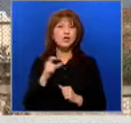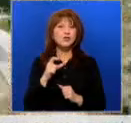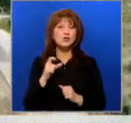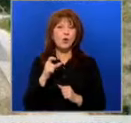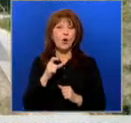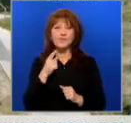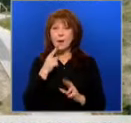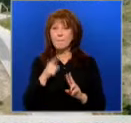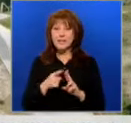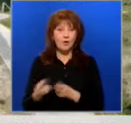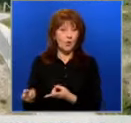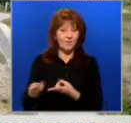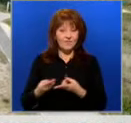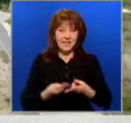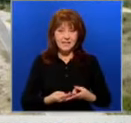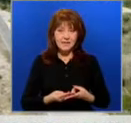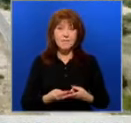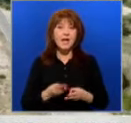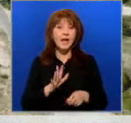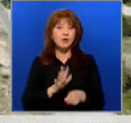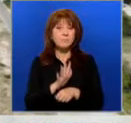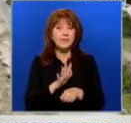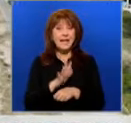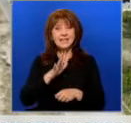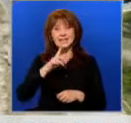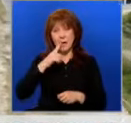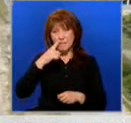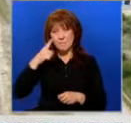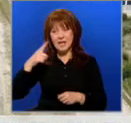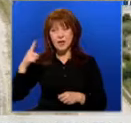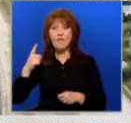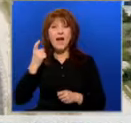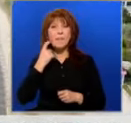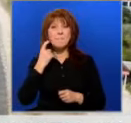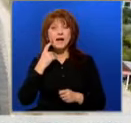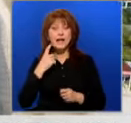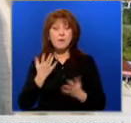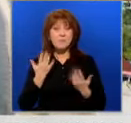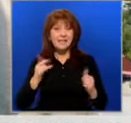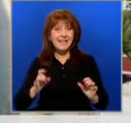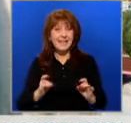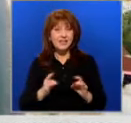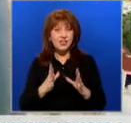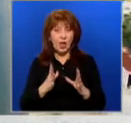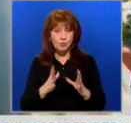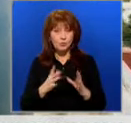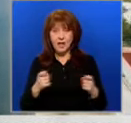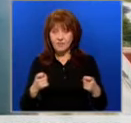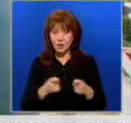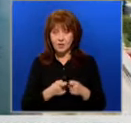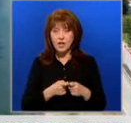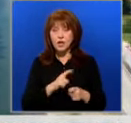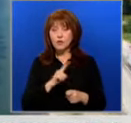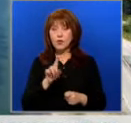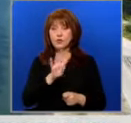който внасяме, се е увеличил от 15 милиона барела преди началото на войната на Русия в Украйна до 45